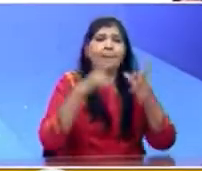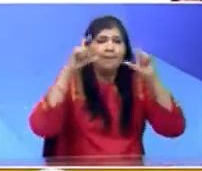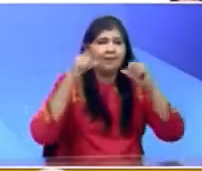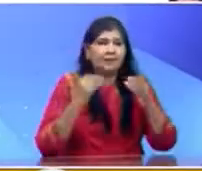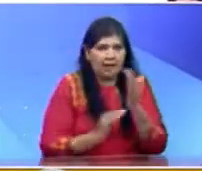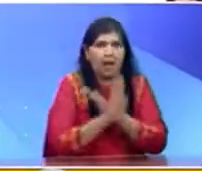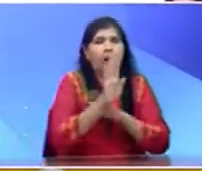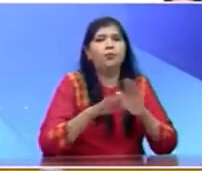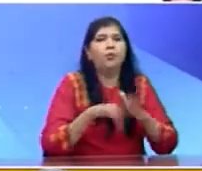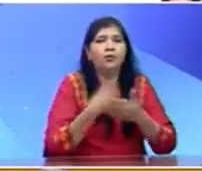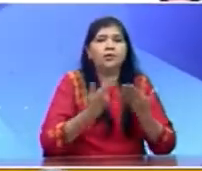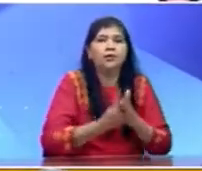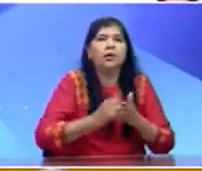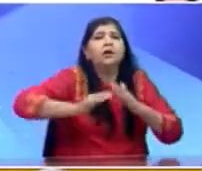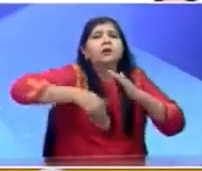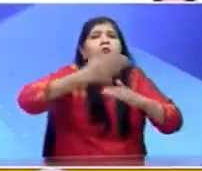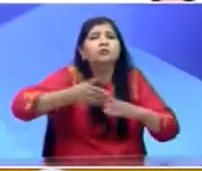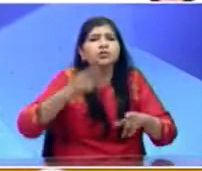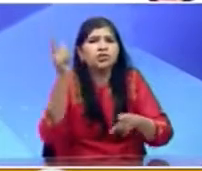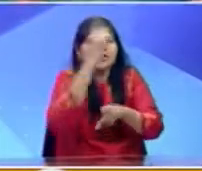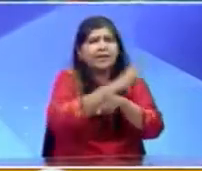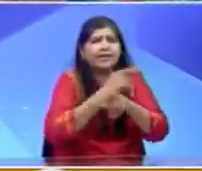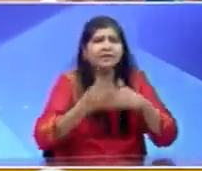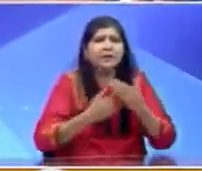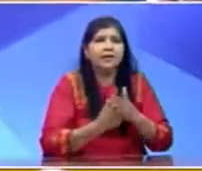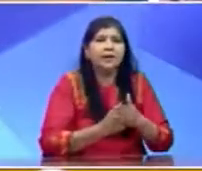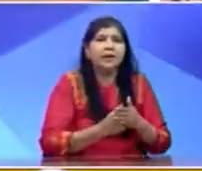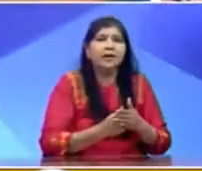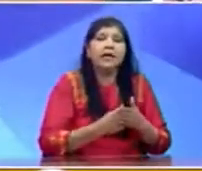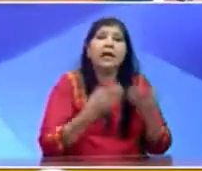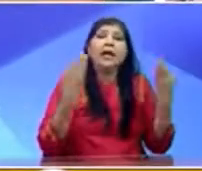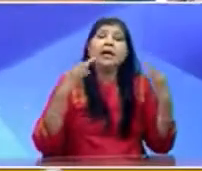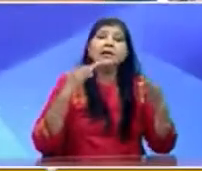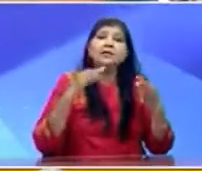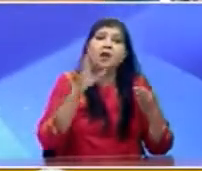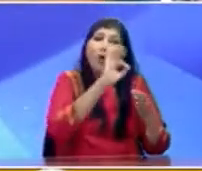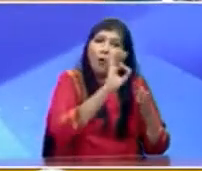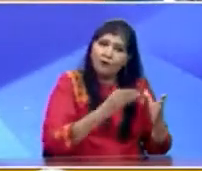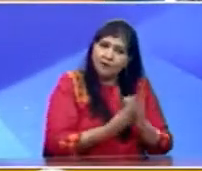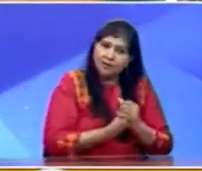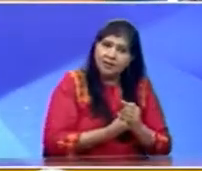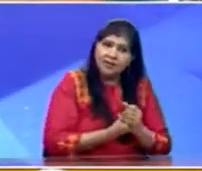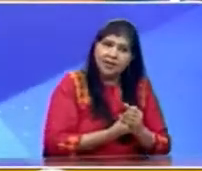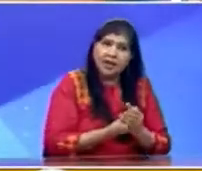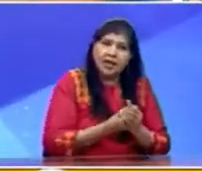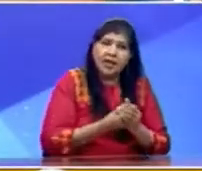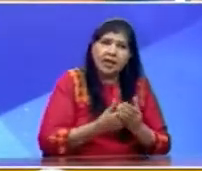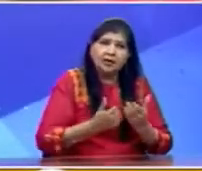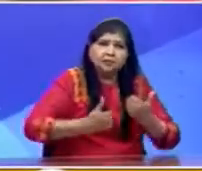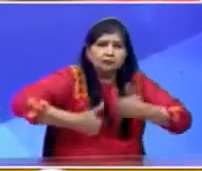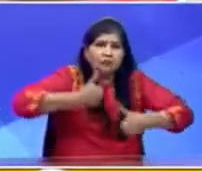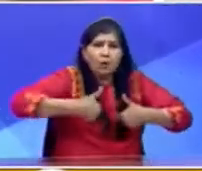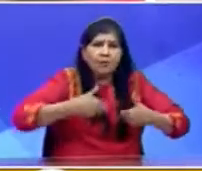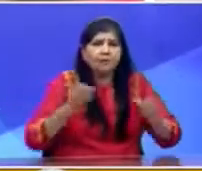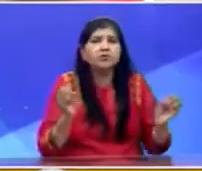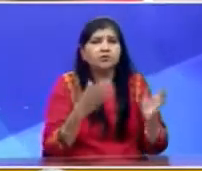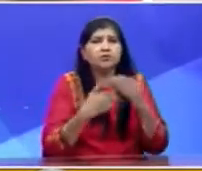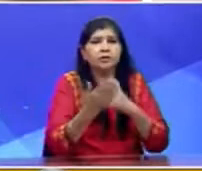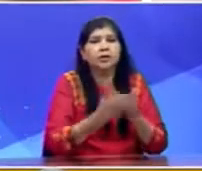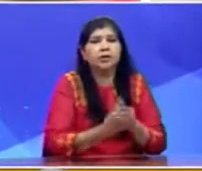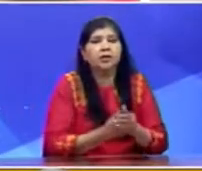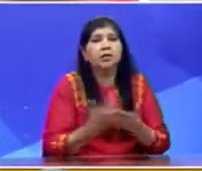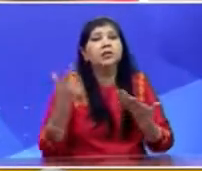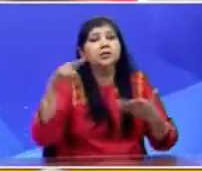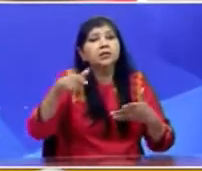हैं। अगले कुछ दिन में कल्चर मिनिस्ट्री एक कंपटीशन भी शुरू करने जा रही है,